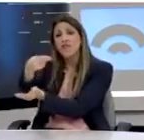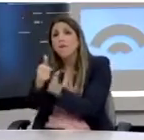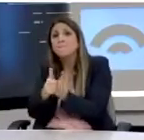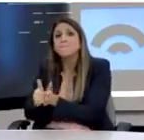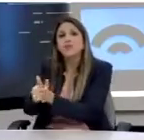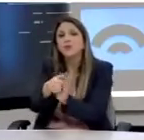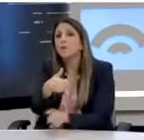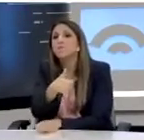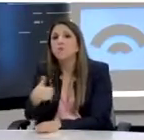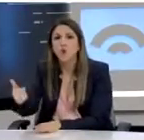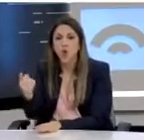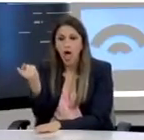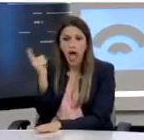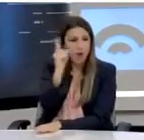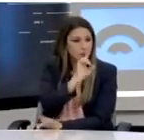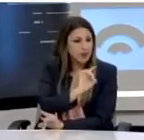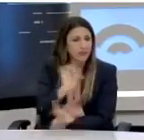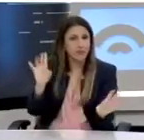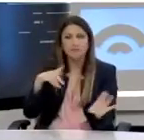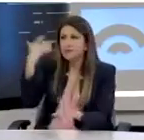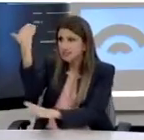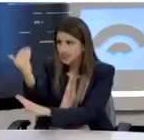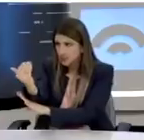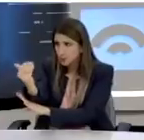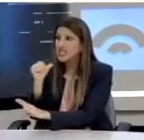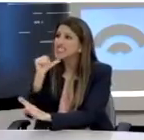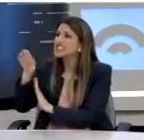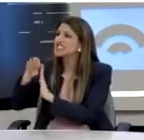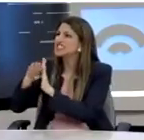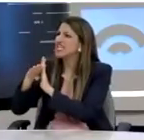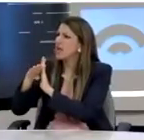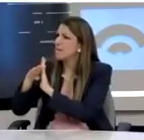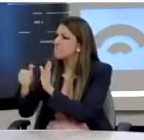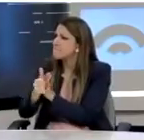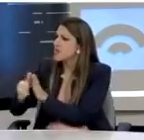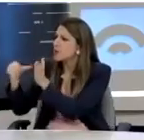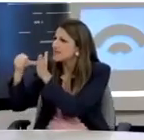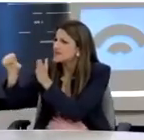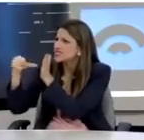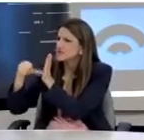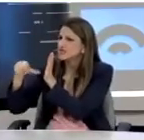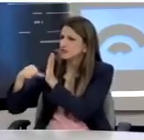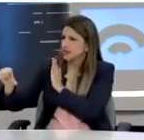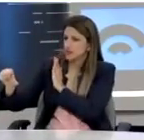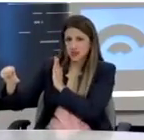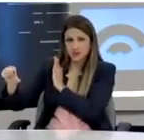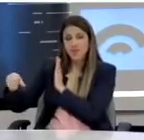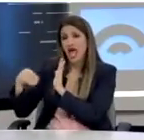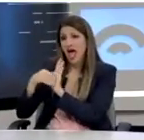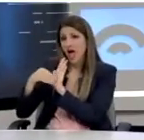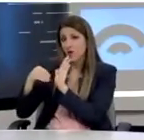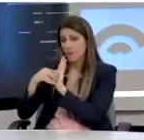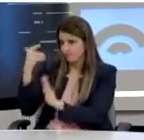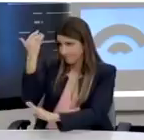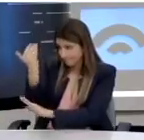μειονότητας. Να μην υπάρχει αναφορά σε μειονότητα στους συνταγμάτους, για να μην διεκδικούν μειονότητα. Και βεβαίως να εξαλειφθούν